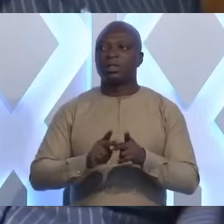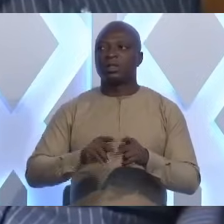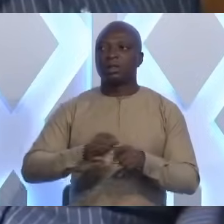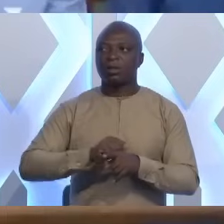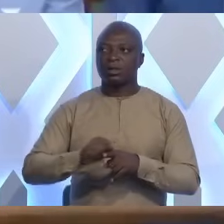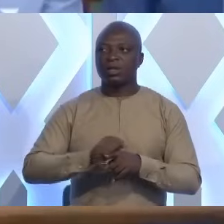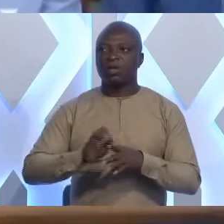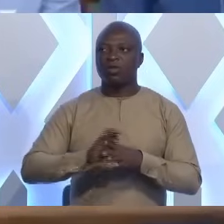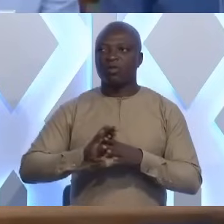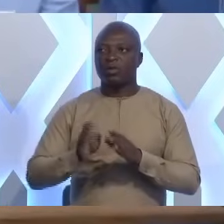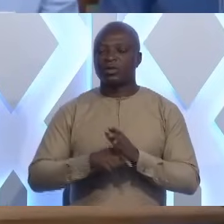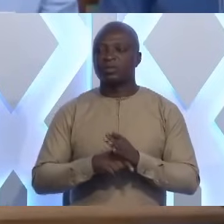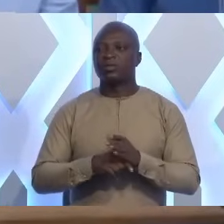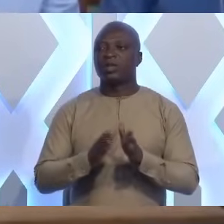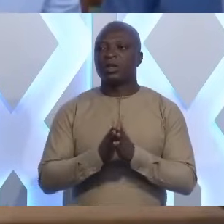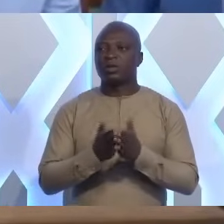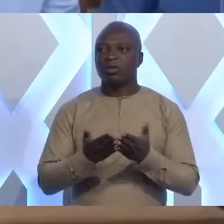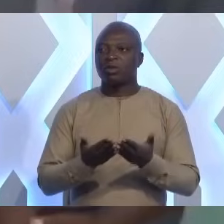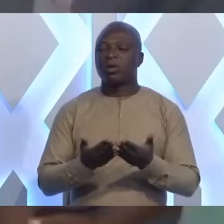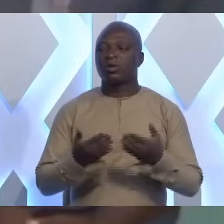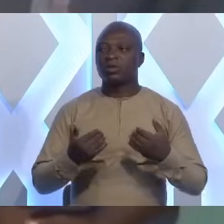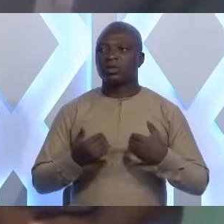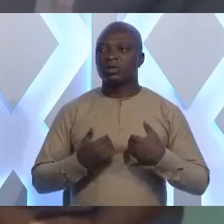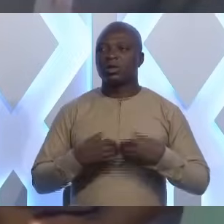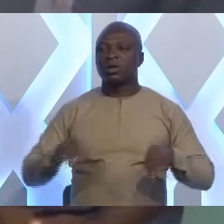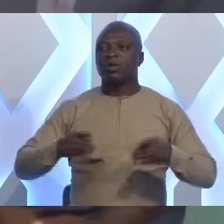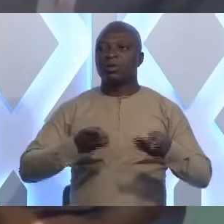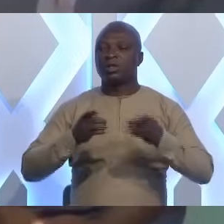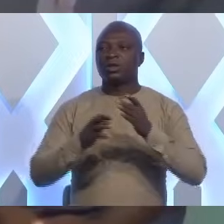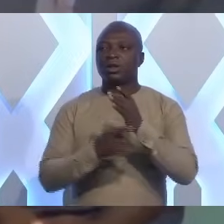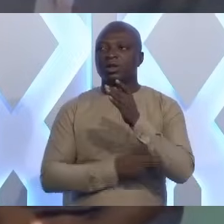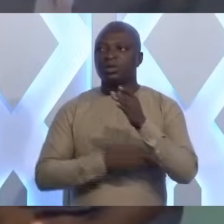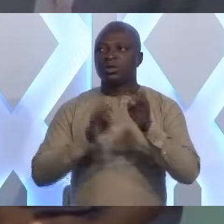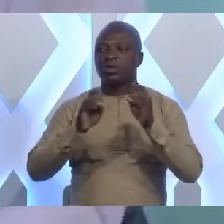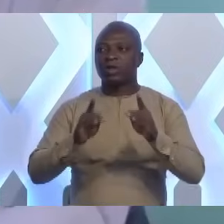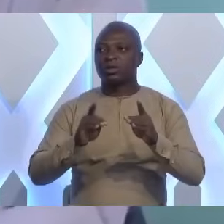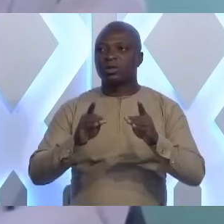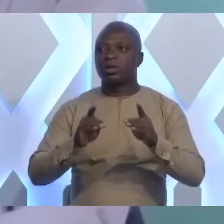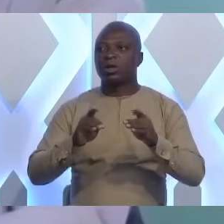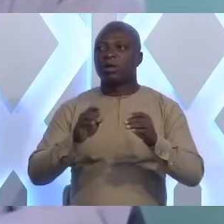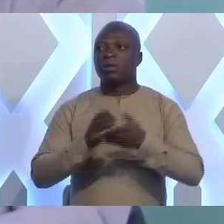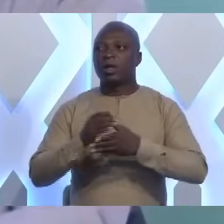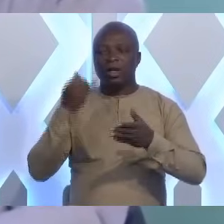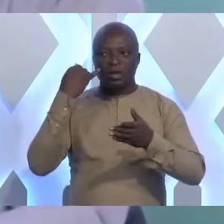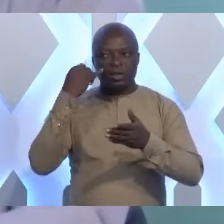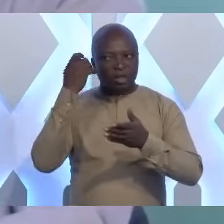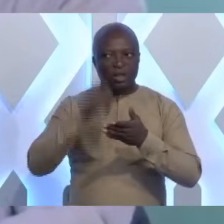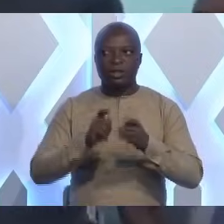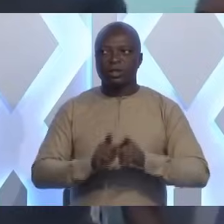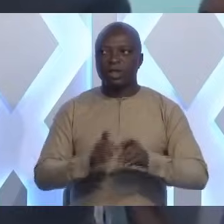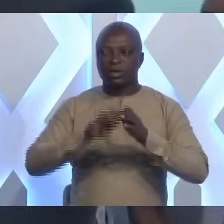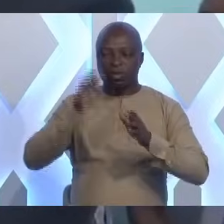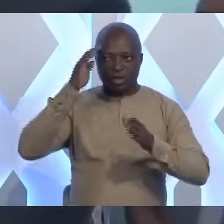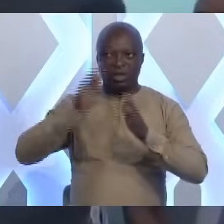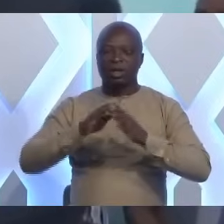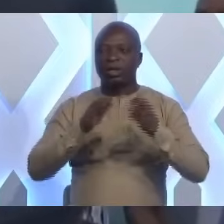et de formation. Les documents ont été remis aux directeurs régionaux de l'éducation par le secrétaire général du ministère,